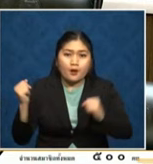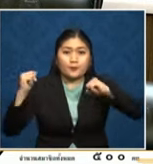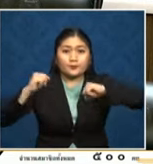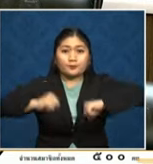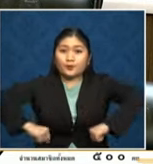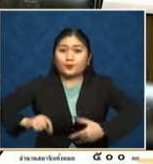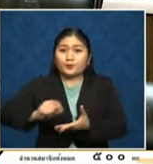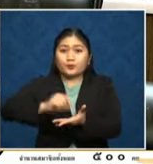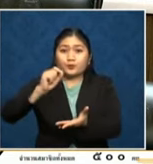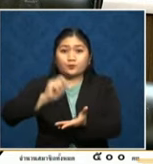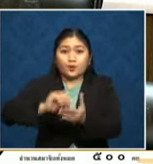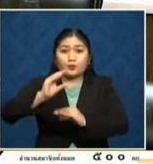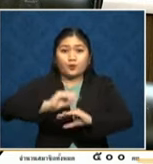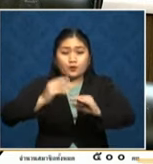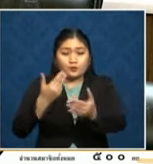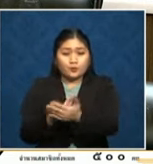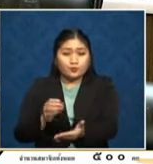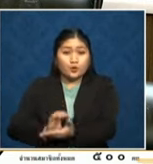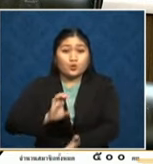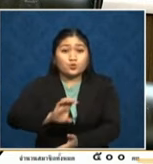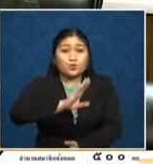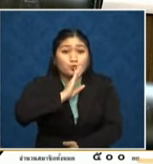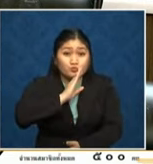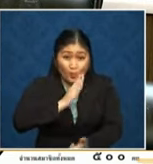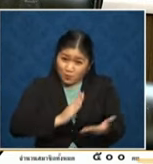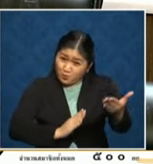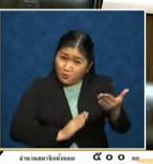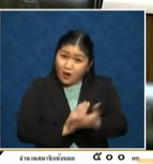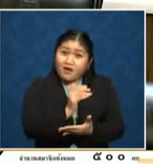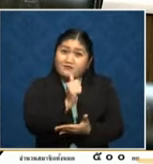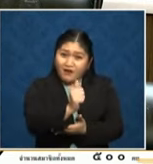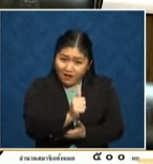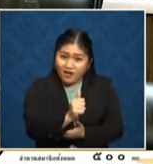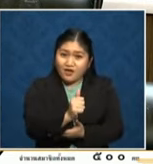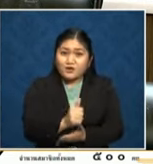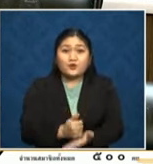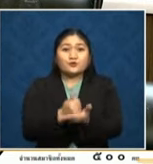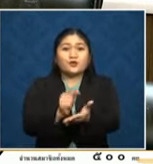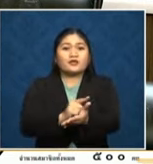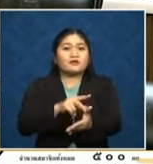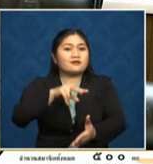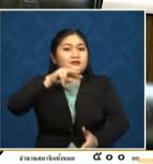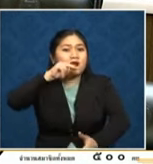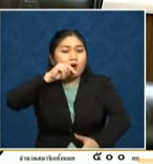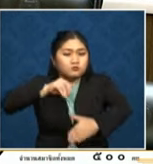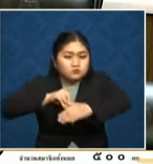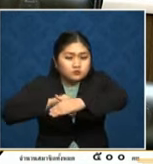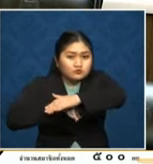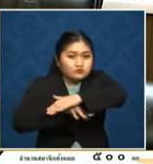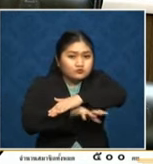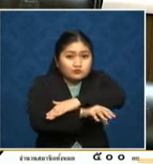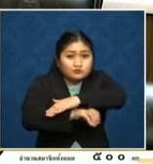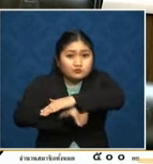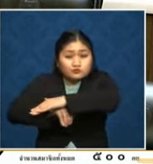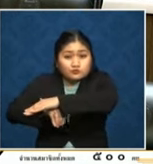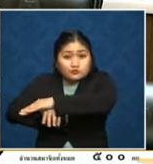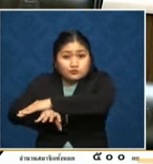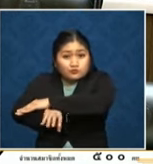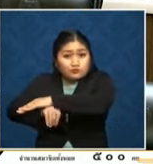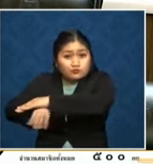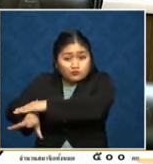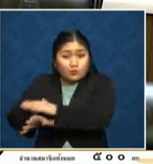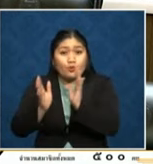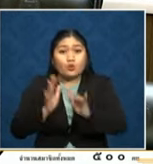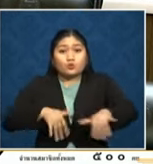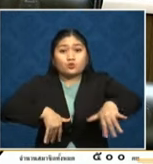ณโครงการนี้ด้วยนะครับถ้าโครงการนี้สำเร็จนะครับจะสามารถนะครับส่งน้ำไปยังพี่น้องราษฎ